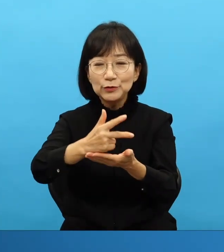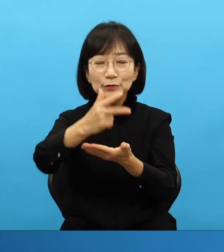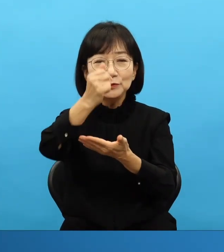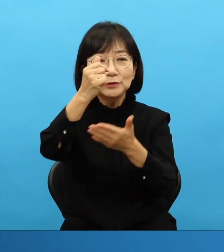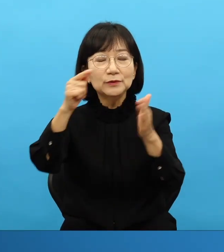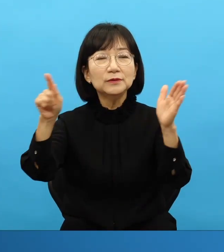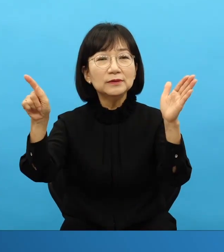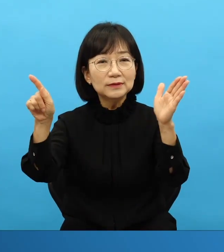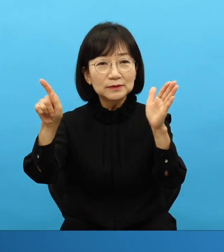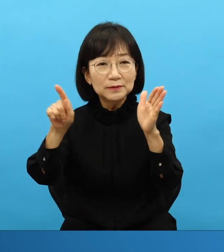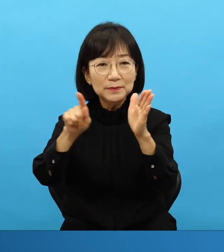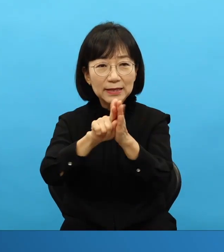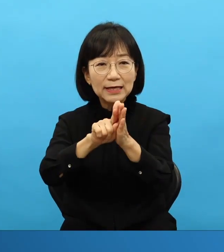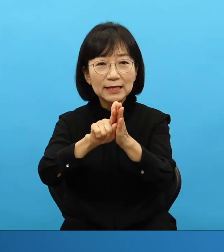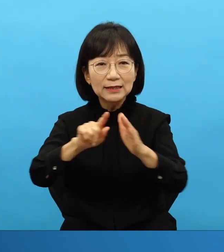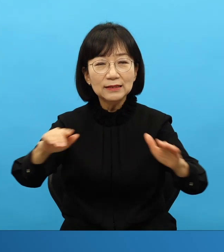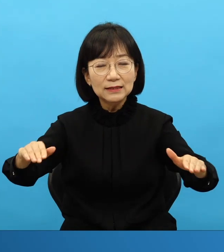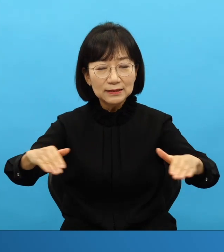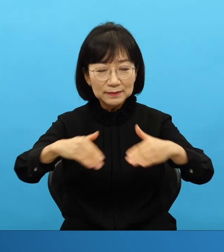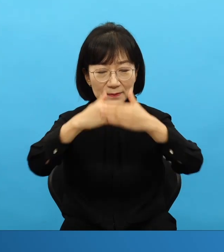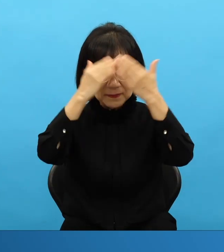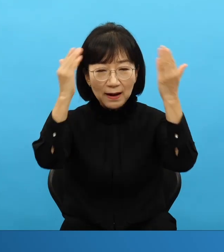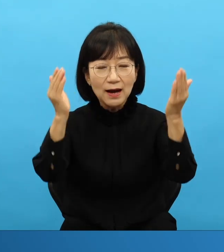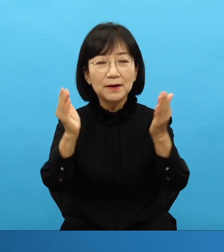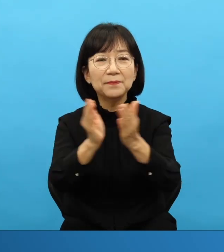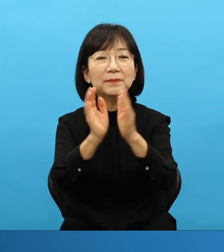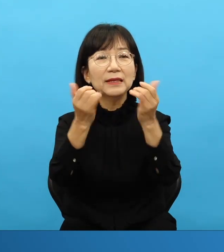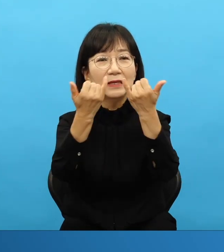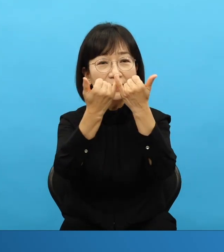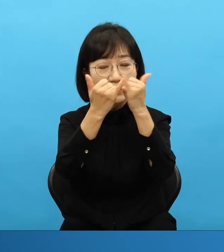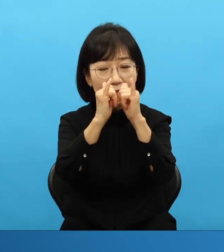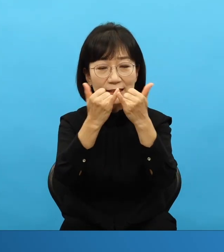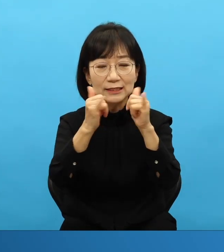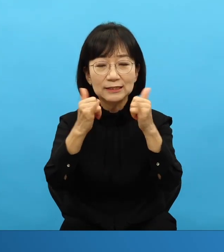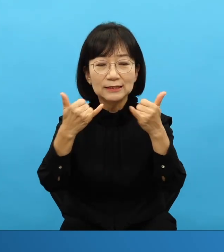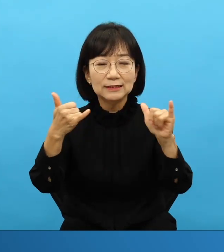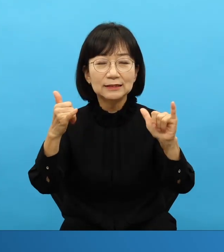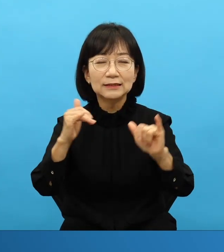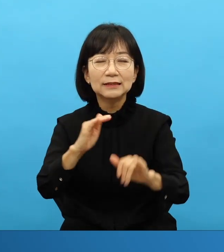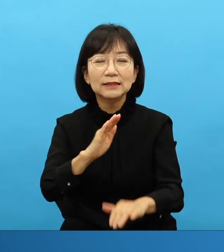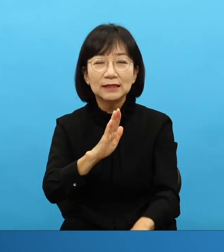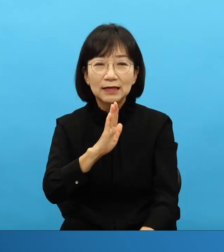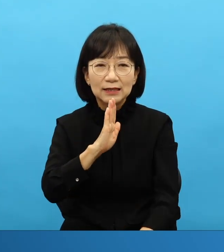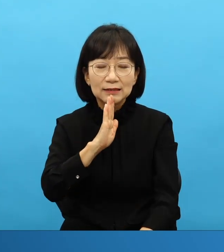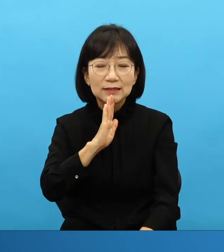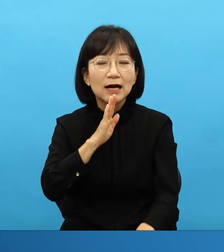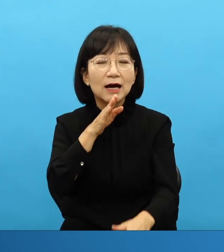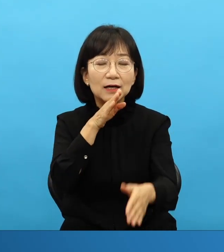날까지 주소서. 주 있는 만민이